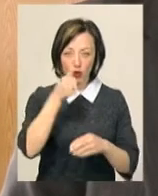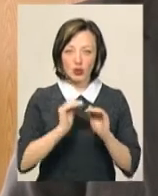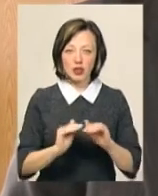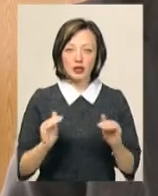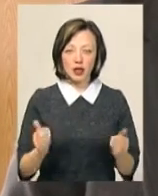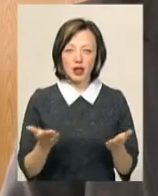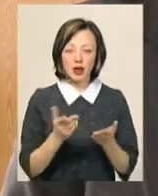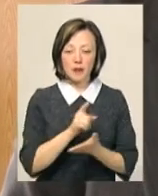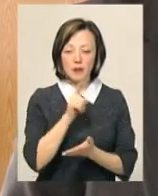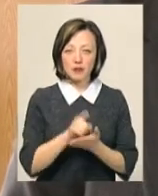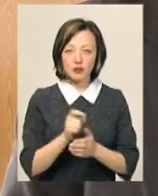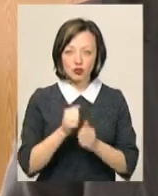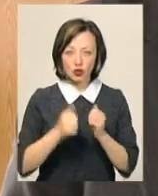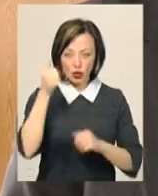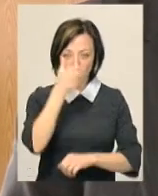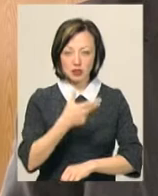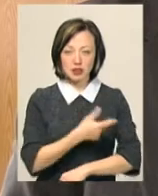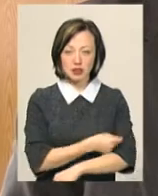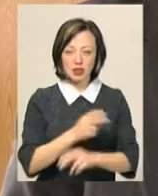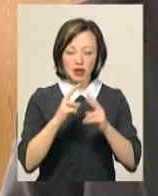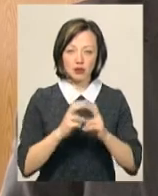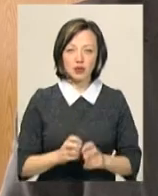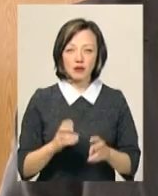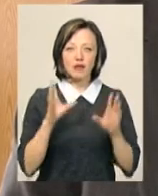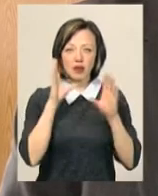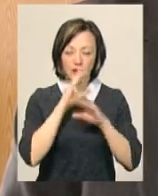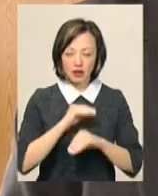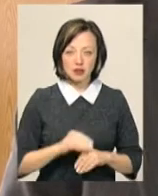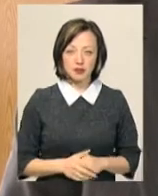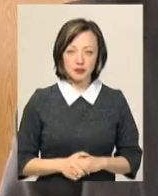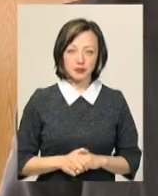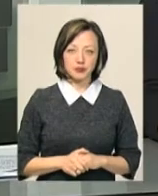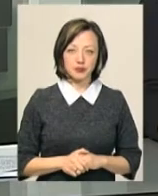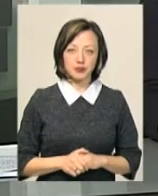які підлягають щорічній туберкульозній діагностиці, вдається охопити.